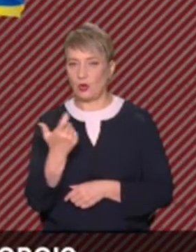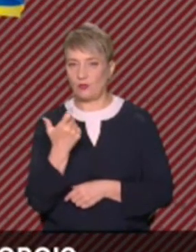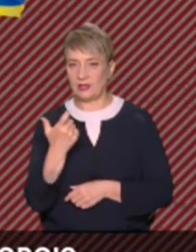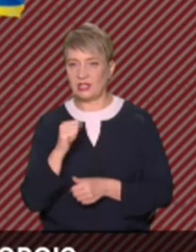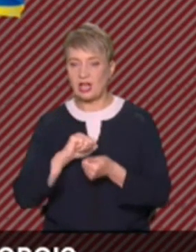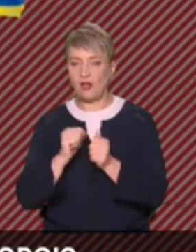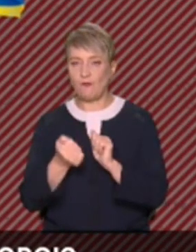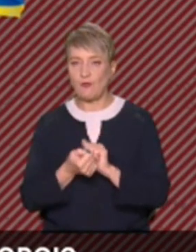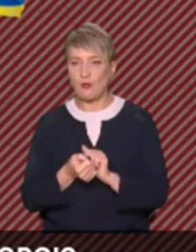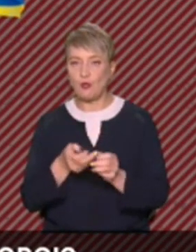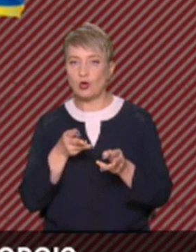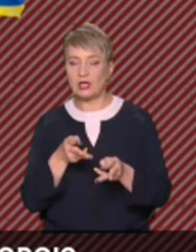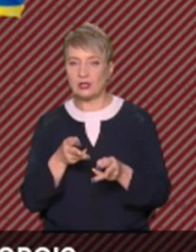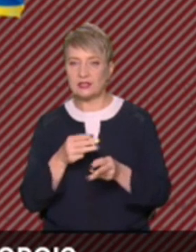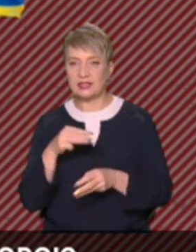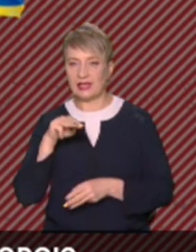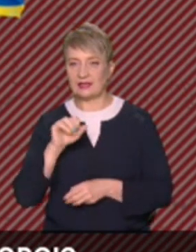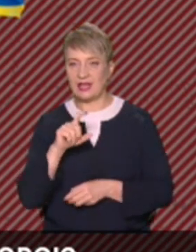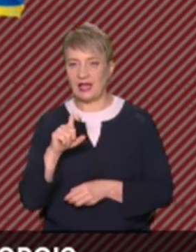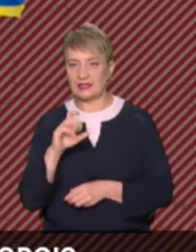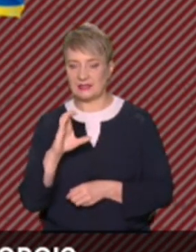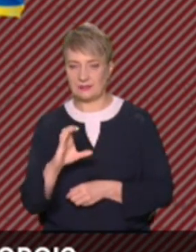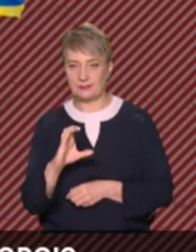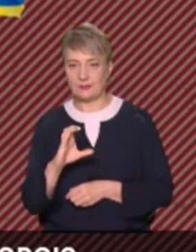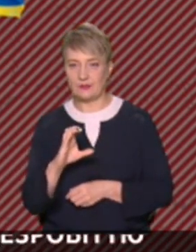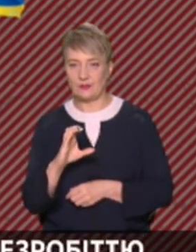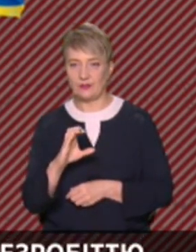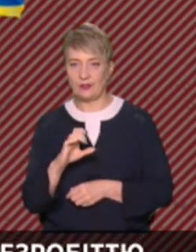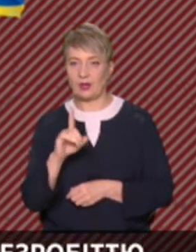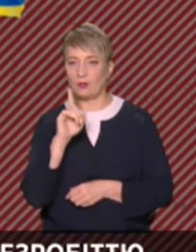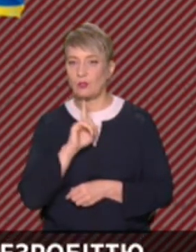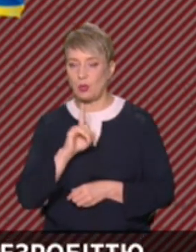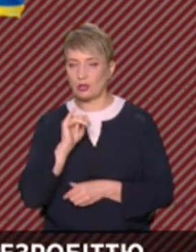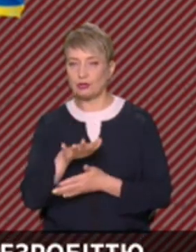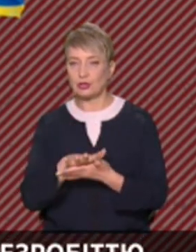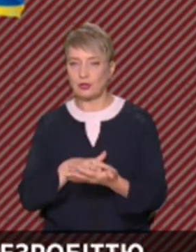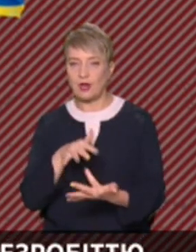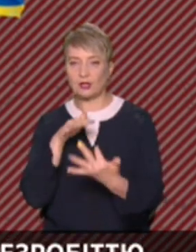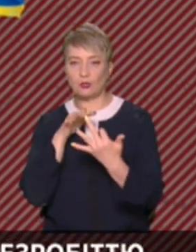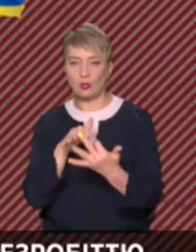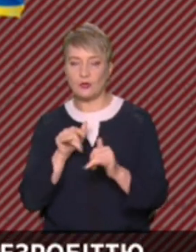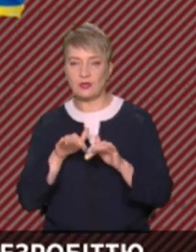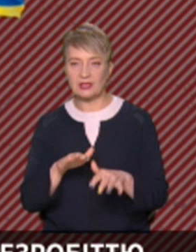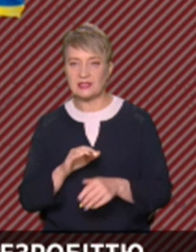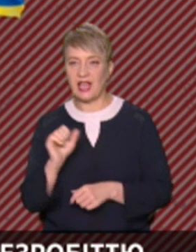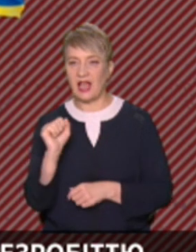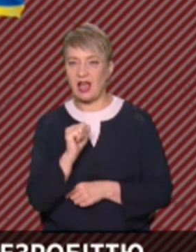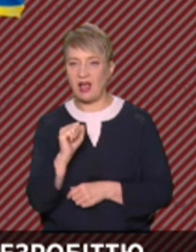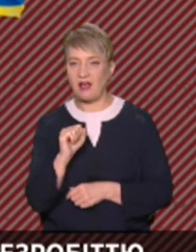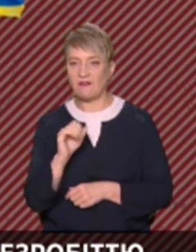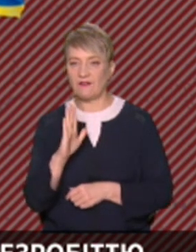У Берестовому, Вершині і Новолуганському тривають бойові дії. А от по Авдіївці загарбники